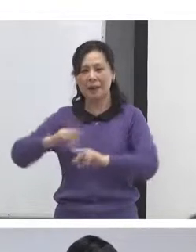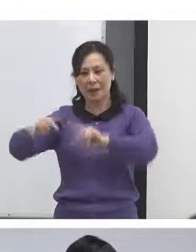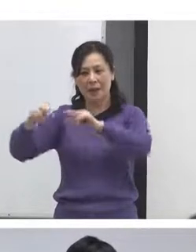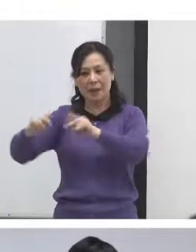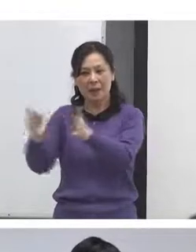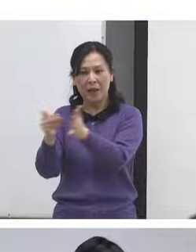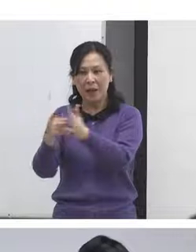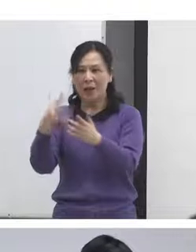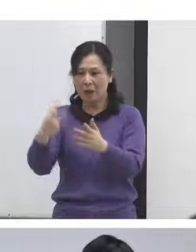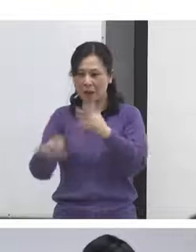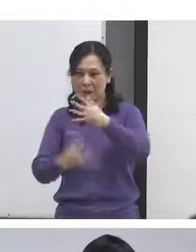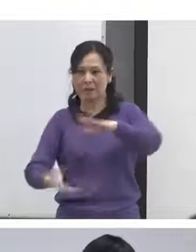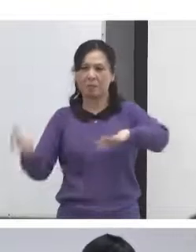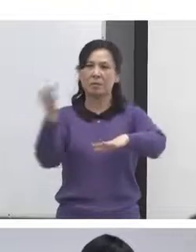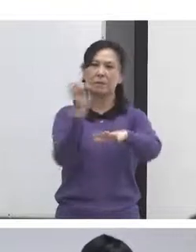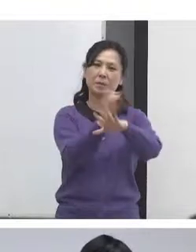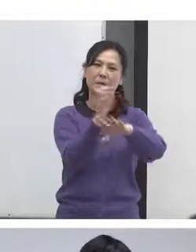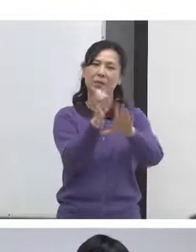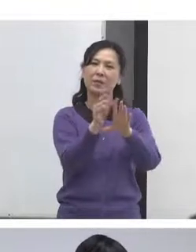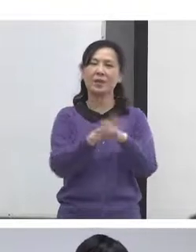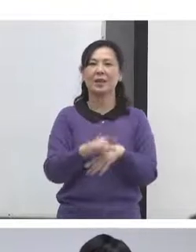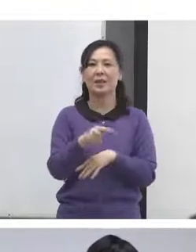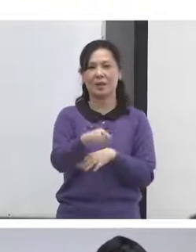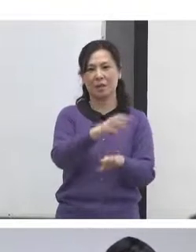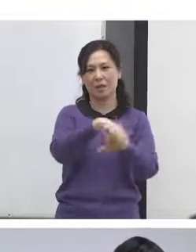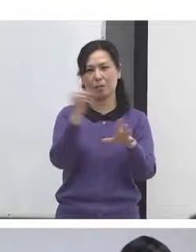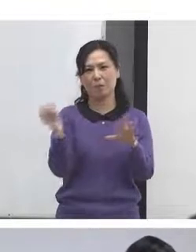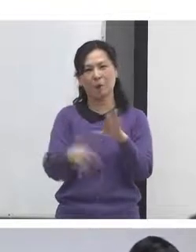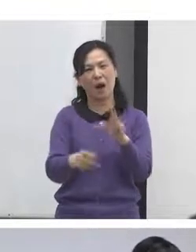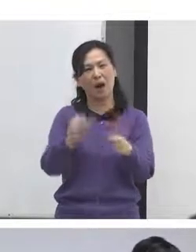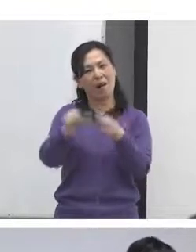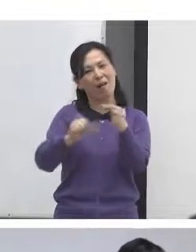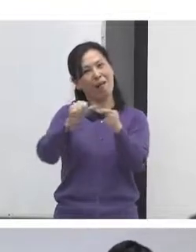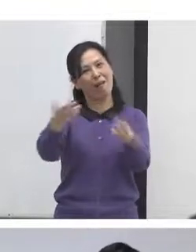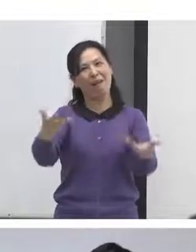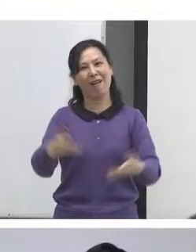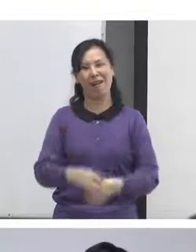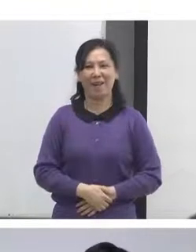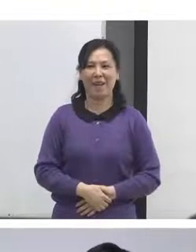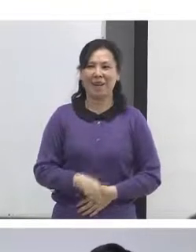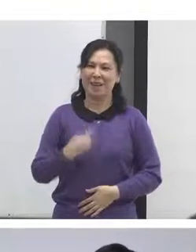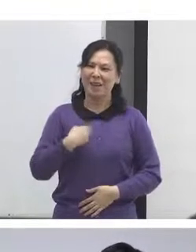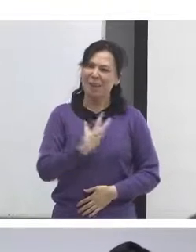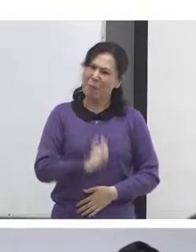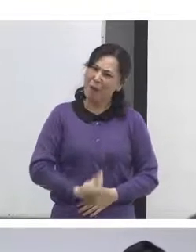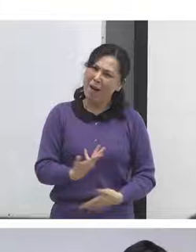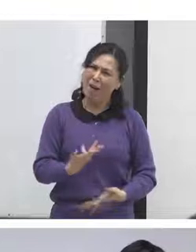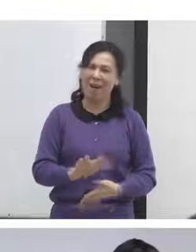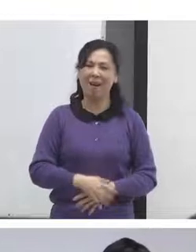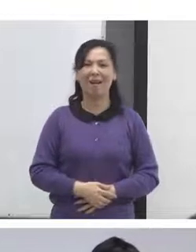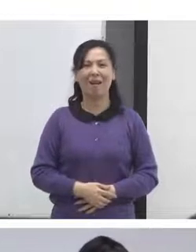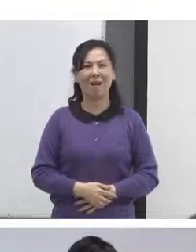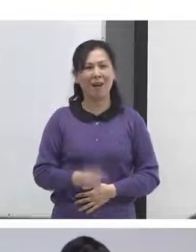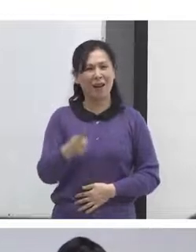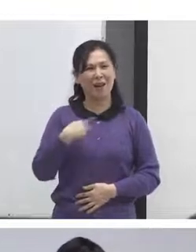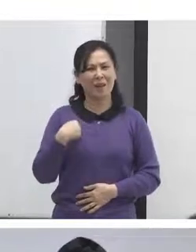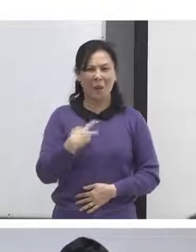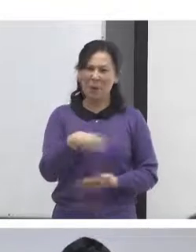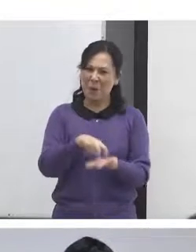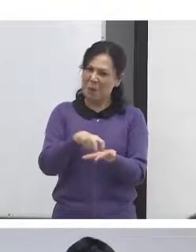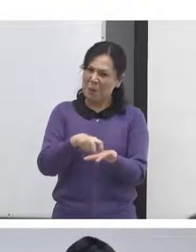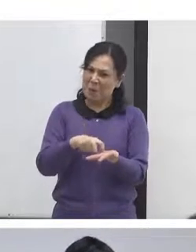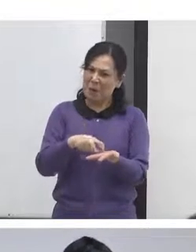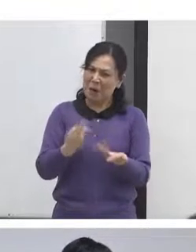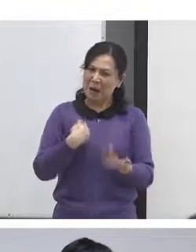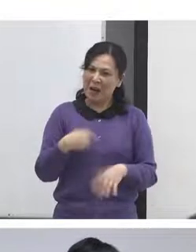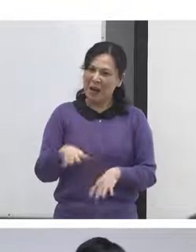这资料上架回来。然后这一下架就下架了五年，所以其实我那时候我心里很受伤，我就觉得说我就开始很害怕说我